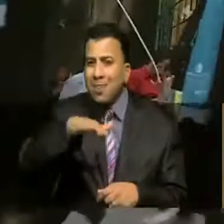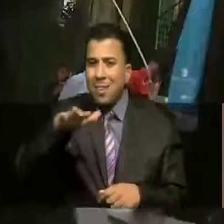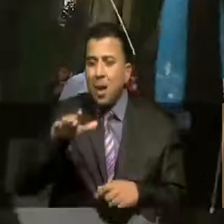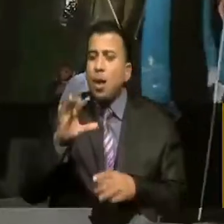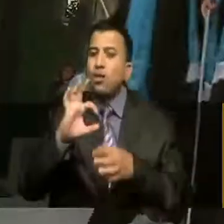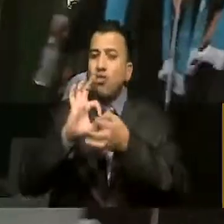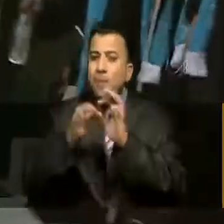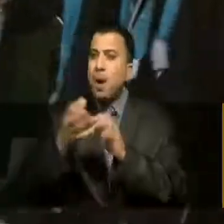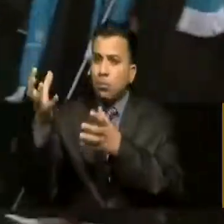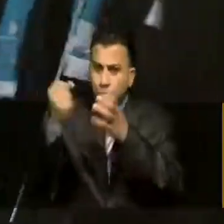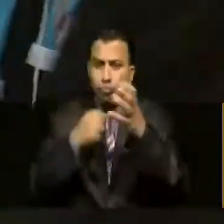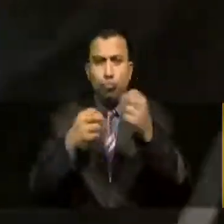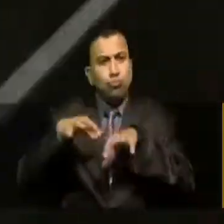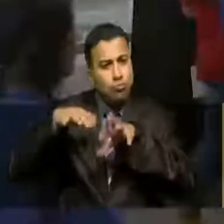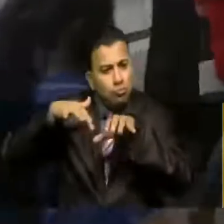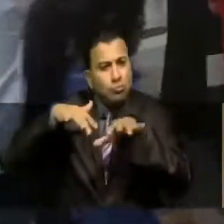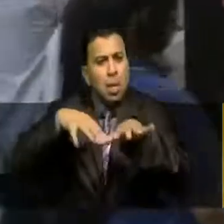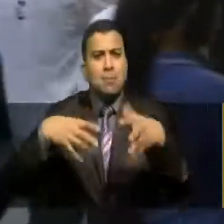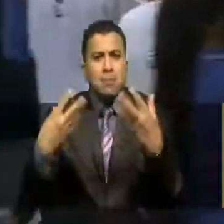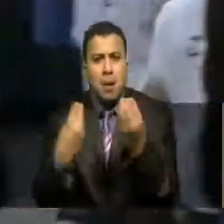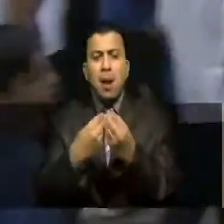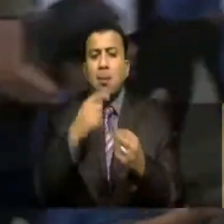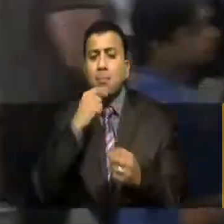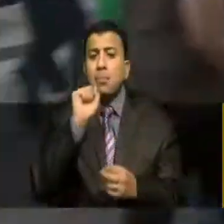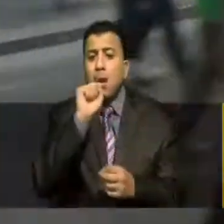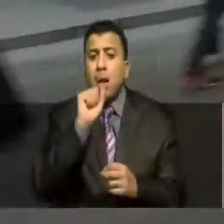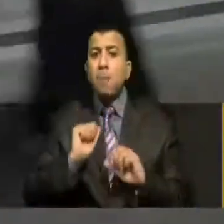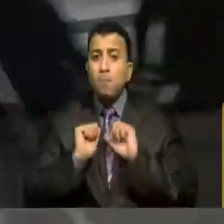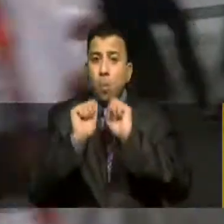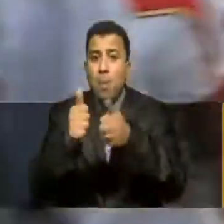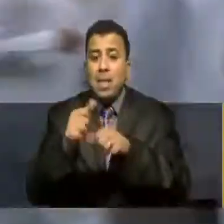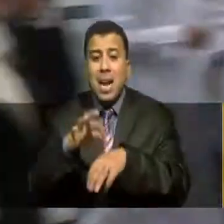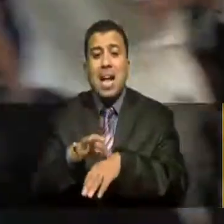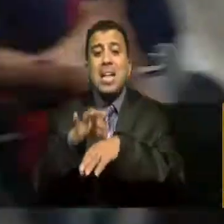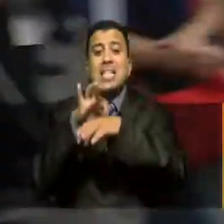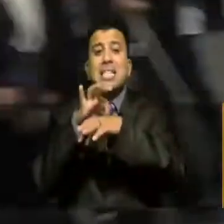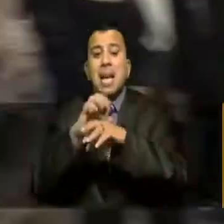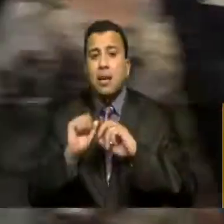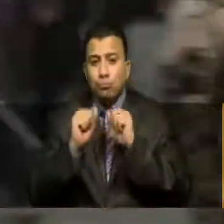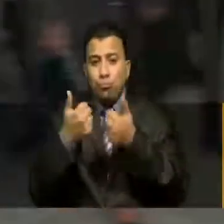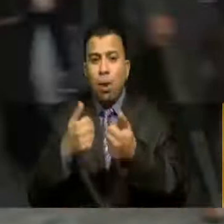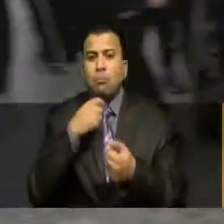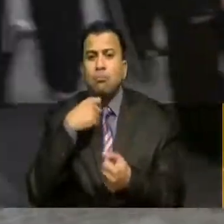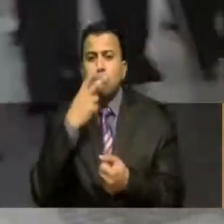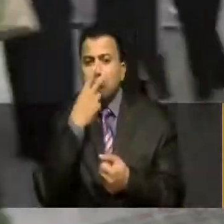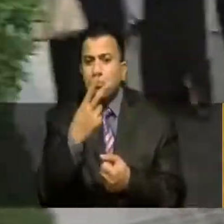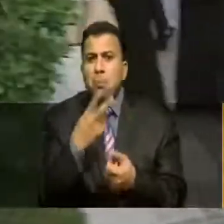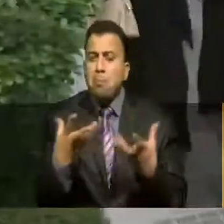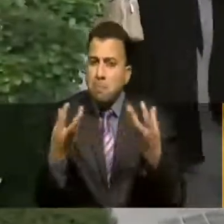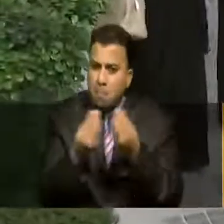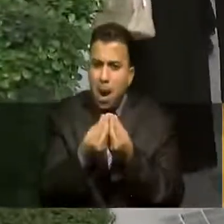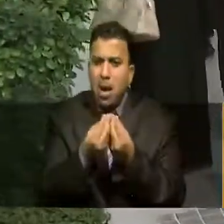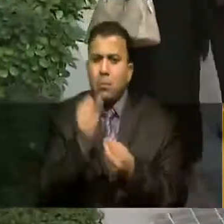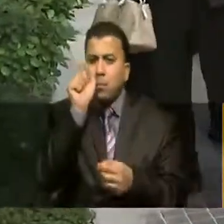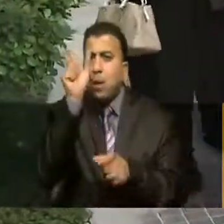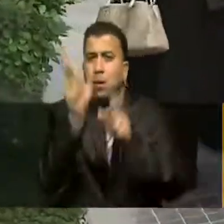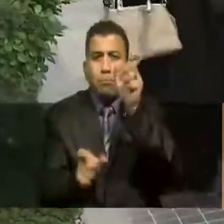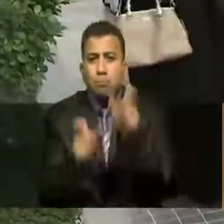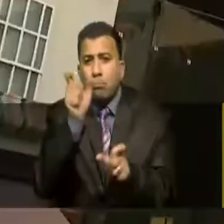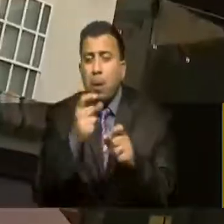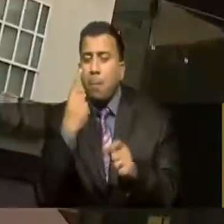بهدف ترسيخ الأثر الذي يمكن أن تحققها المبادرة الإنسانية وما تعكسه من تضامن مع فئة